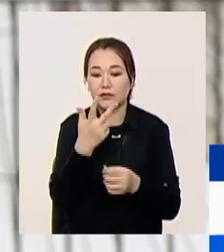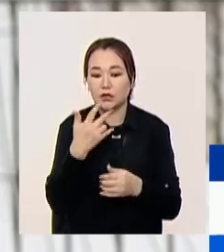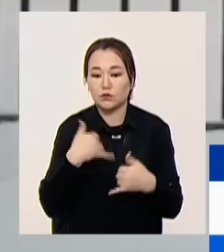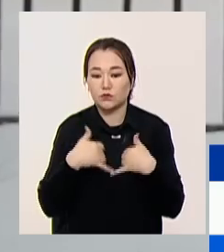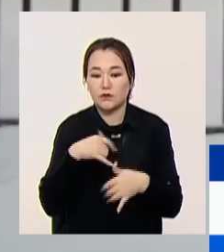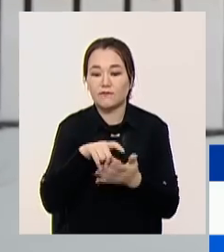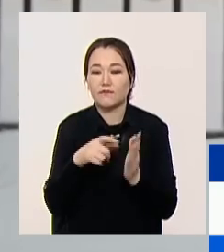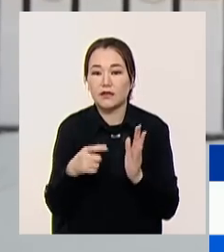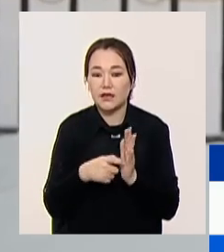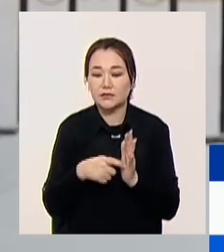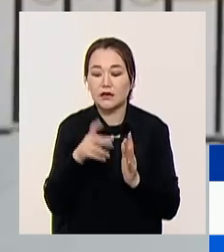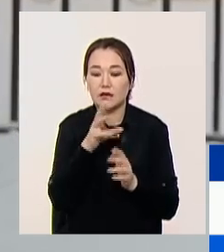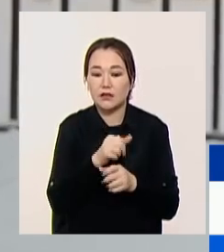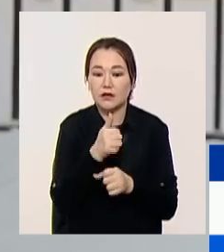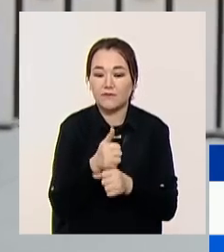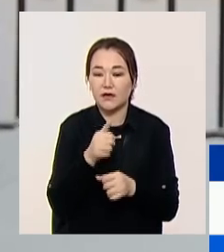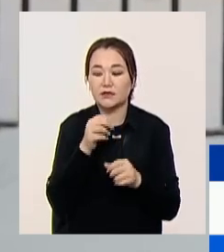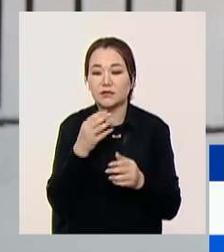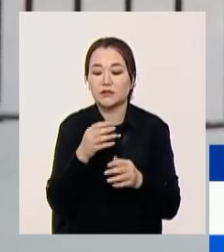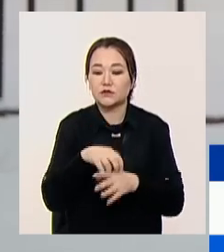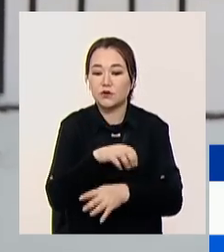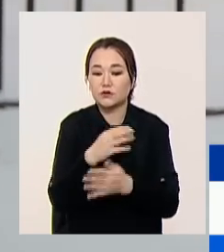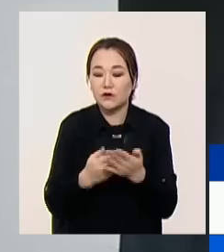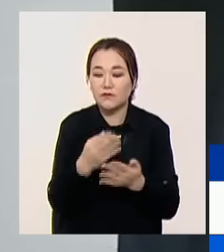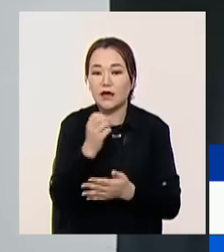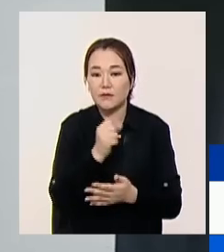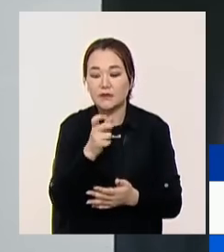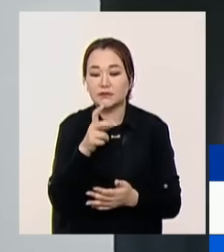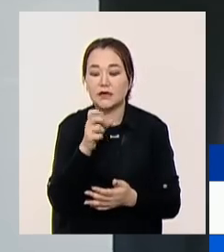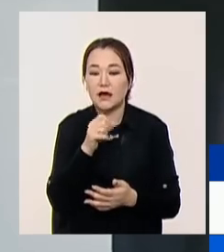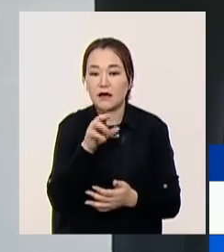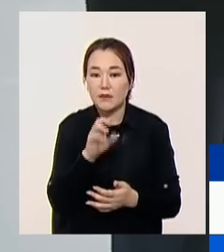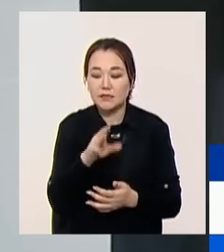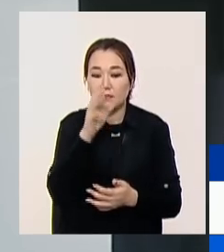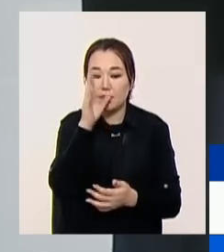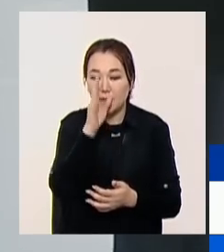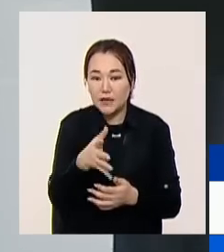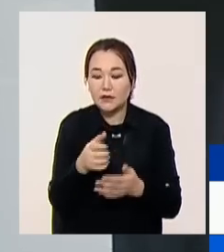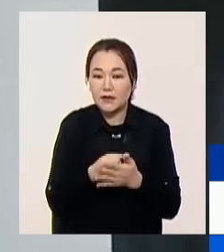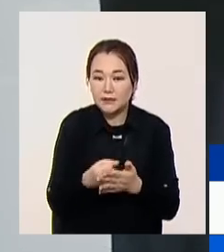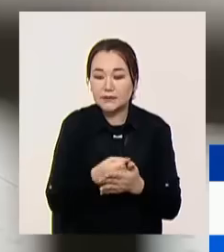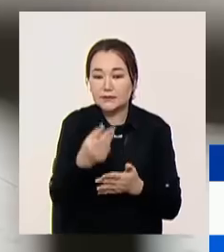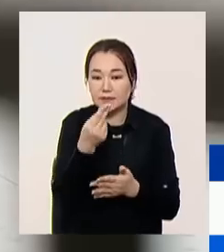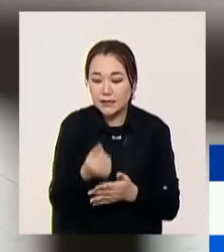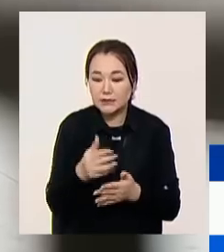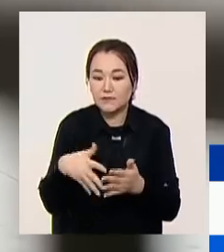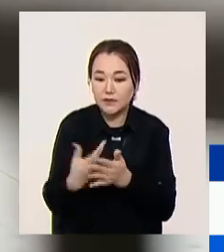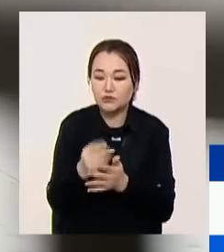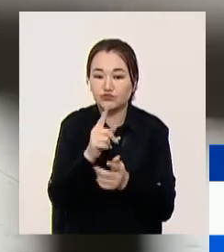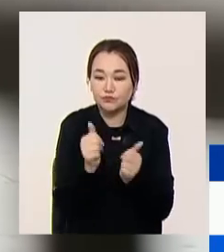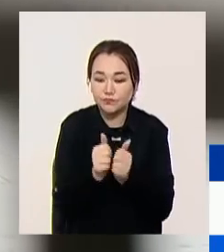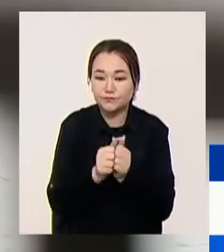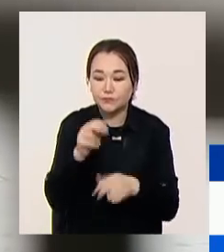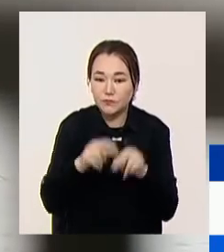педагога в классе. Глава попечительского совета школы Айбас Урмбасарулы уже 5 лет добивается выделения средств на возведение пристройки.